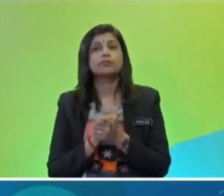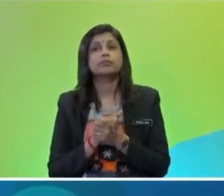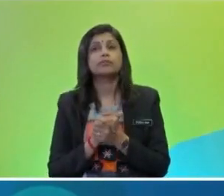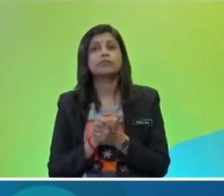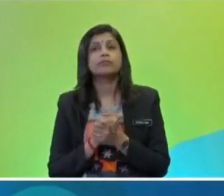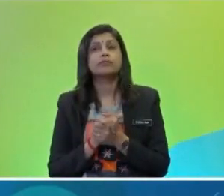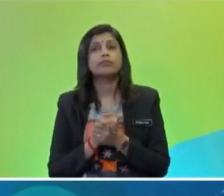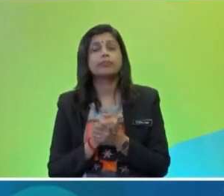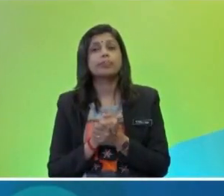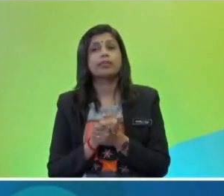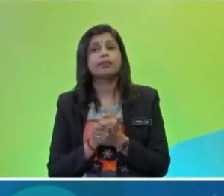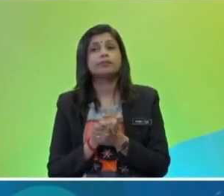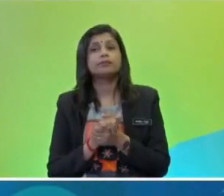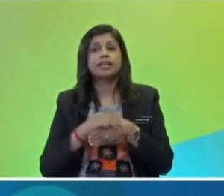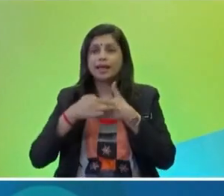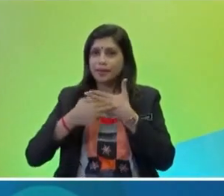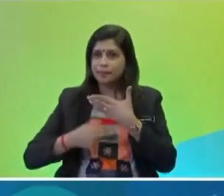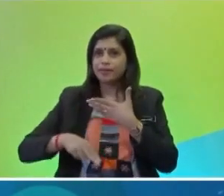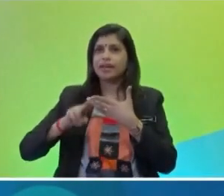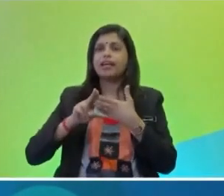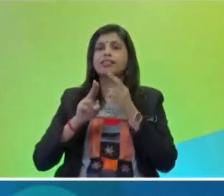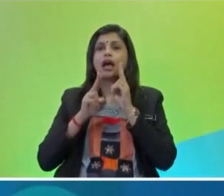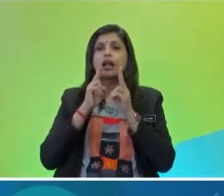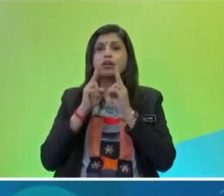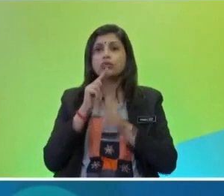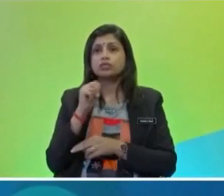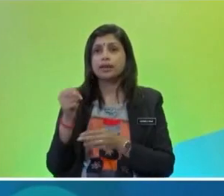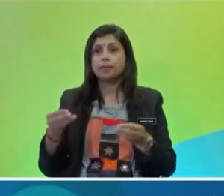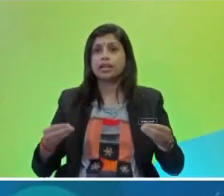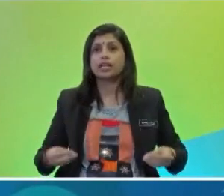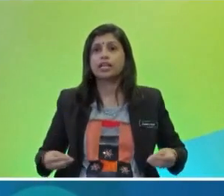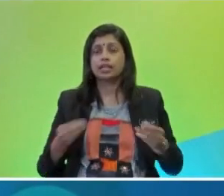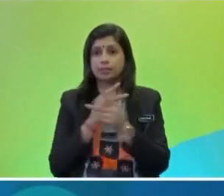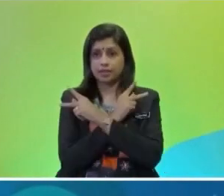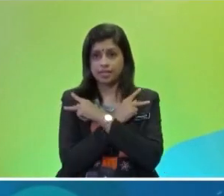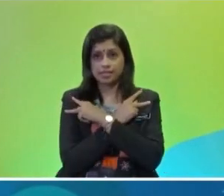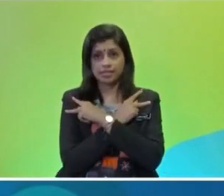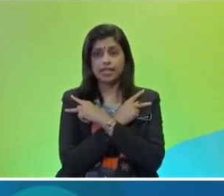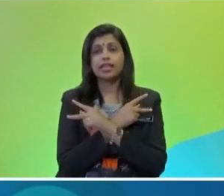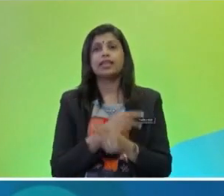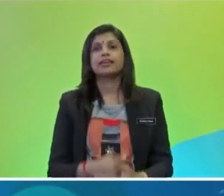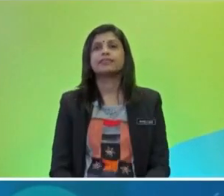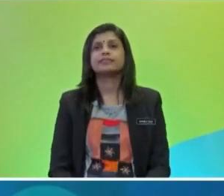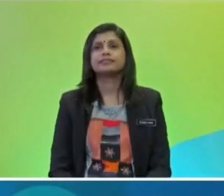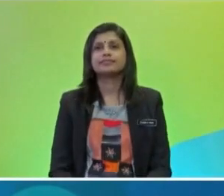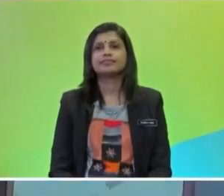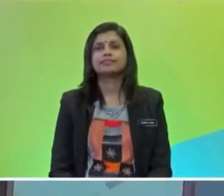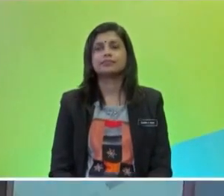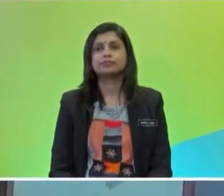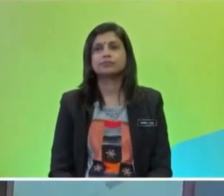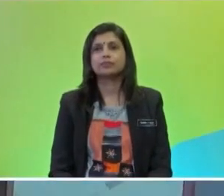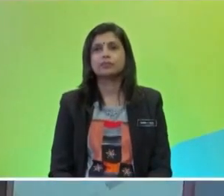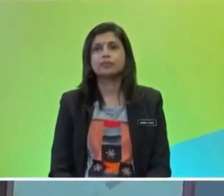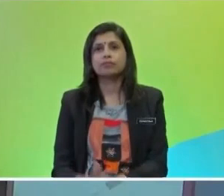jawapan muktamad? Ya. Okey, Tania menghantar ucapan terima kasih melalui media sosial. Okey,